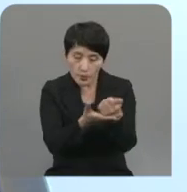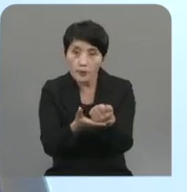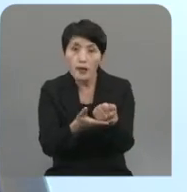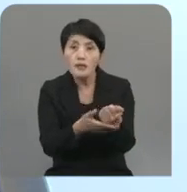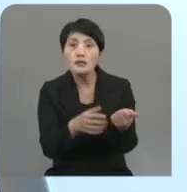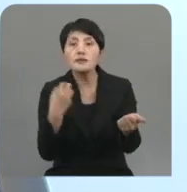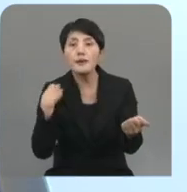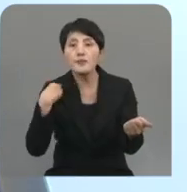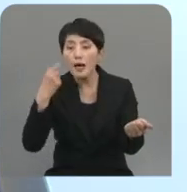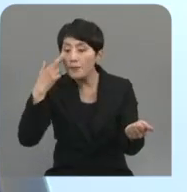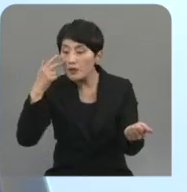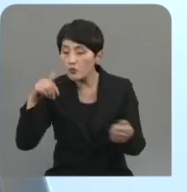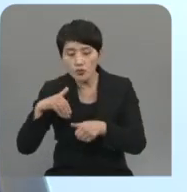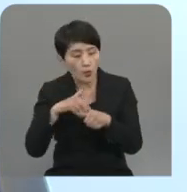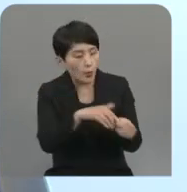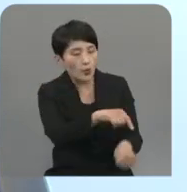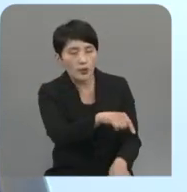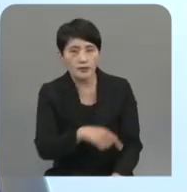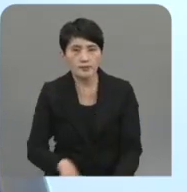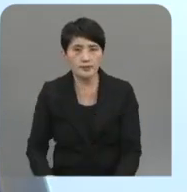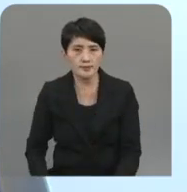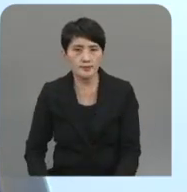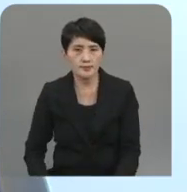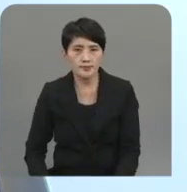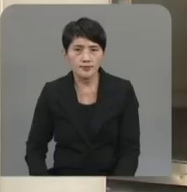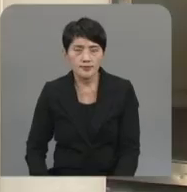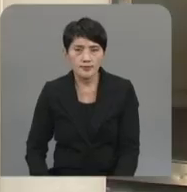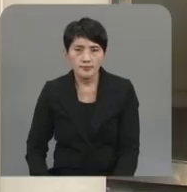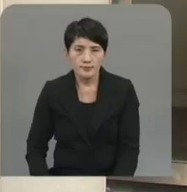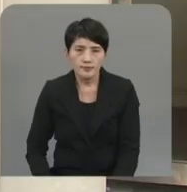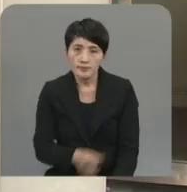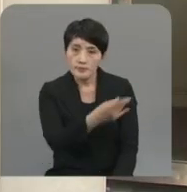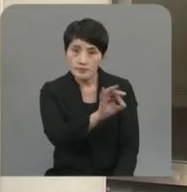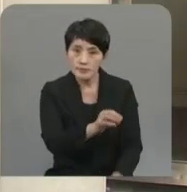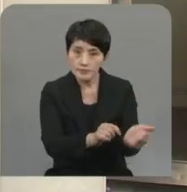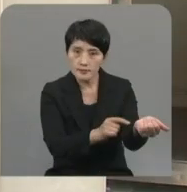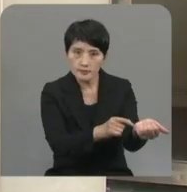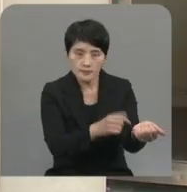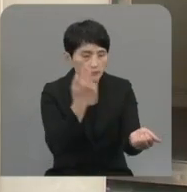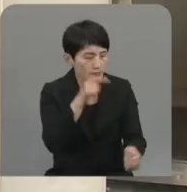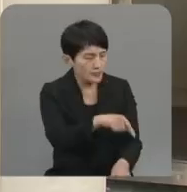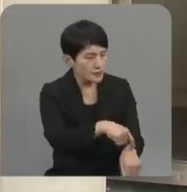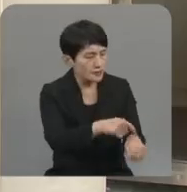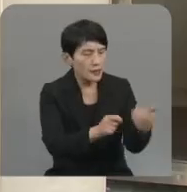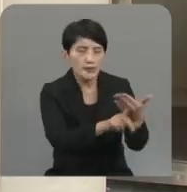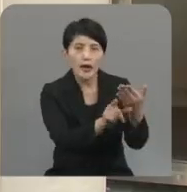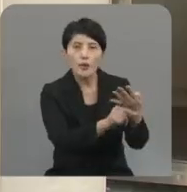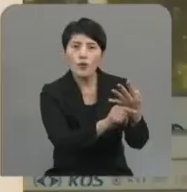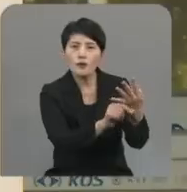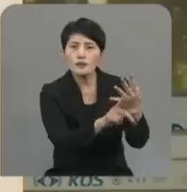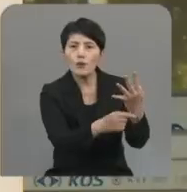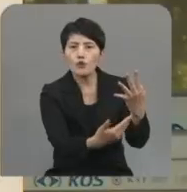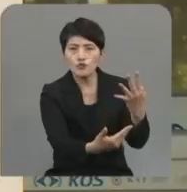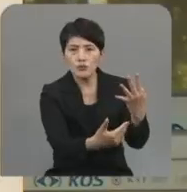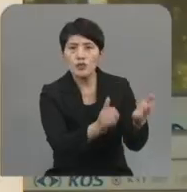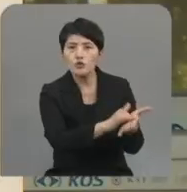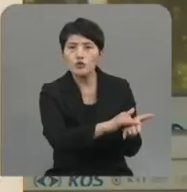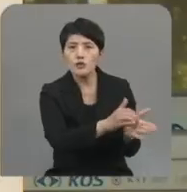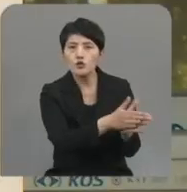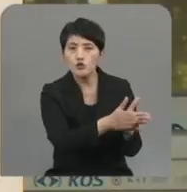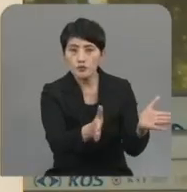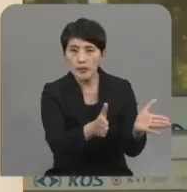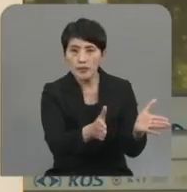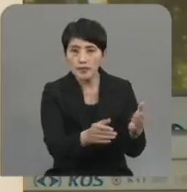độc lập Cuối cùng thì di hài của Chiến Sĩ Hoang cũng có thể trở về với nơi chôn nhau cắt rốn cơ quan về người có công và cựu chiến binh